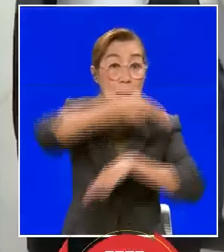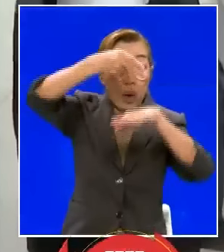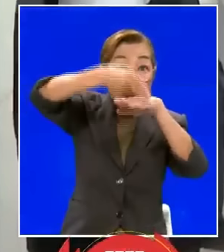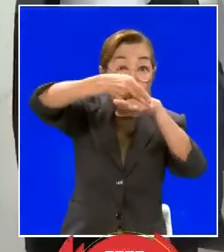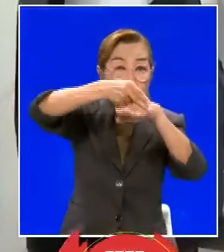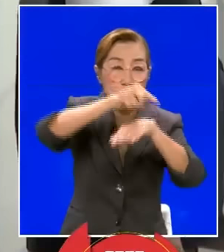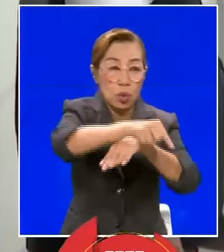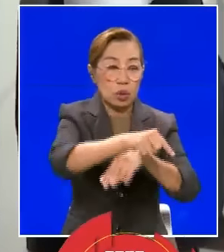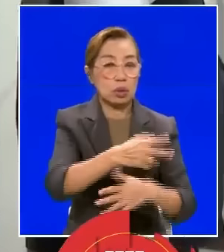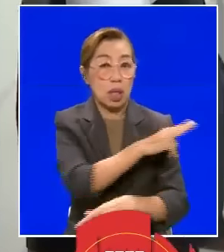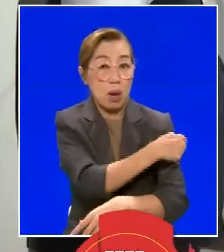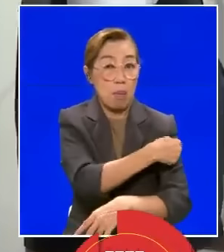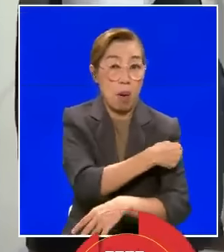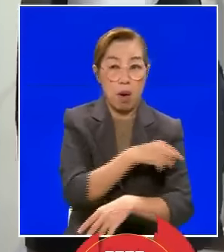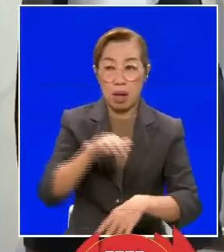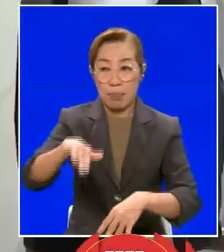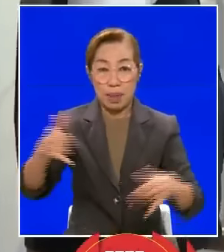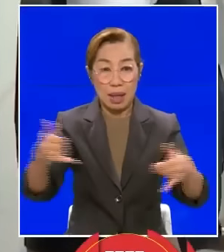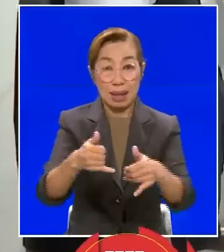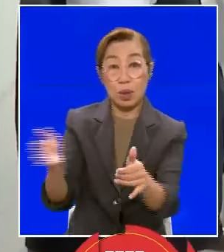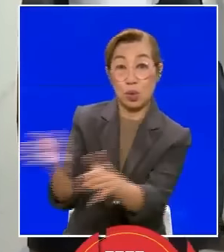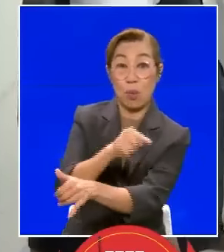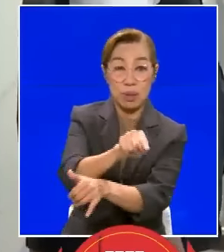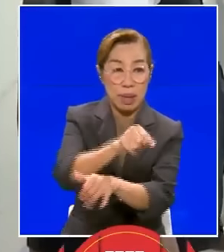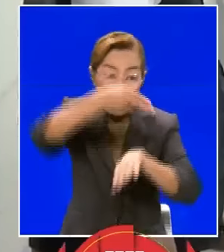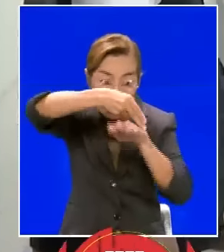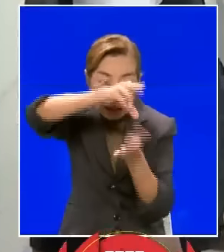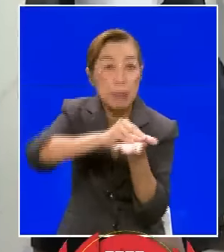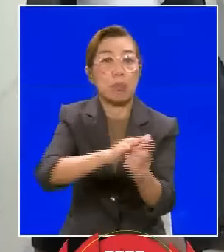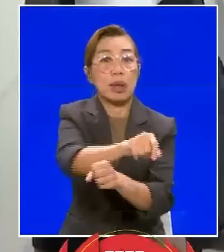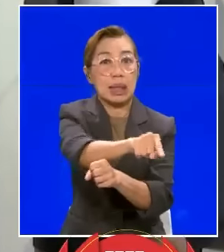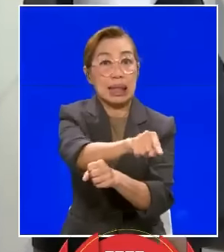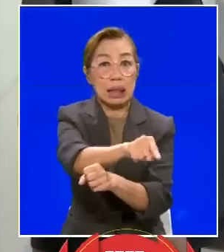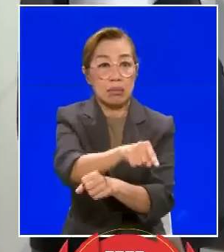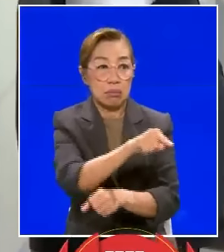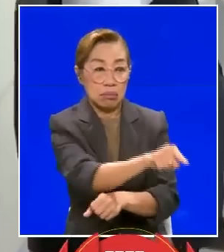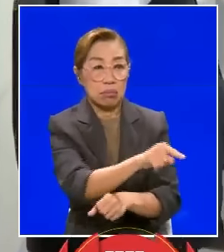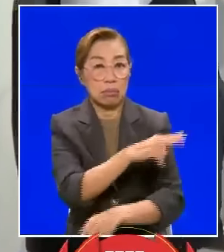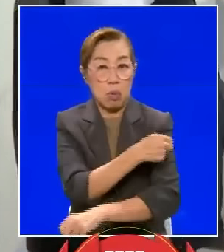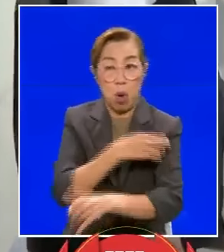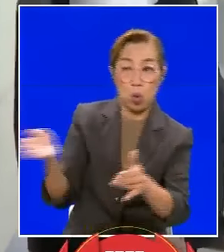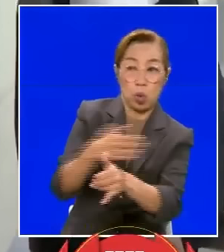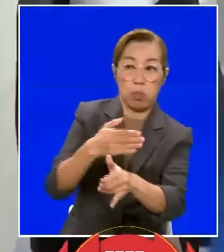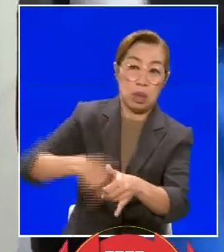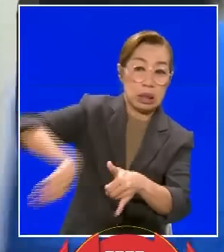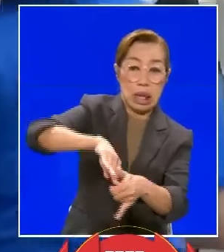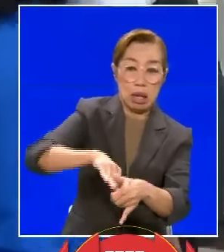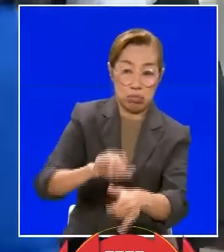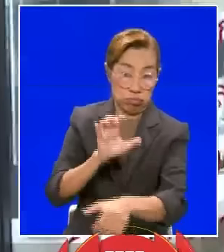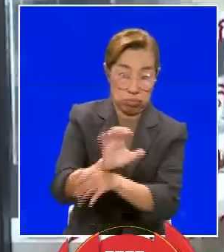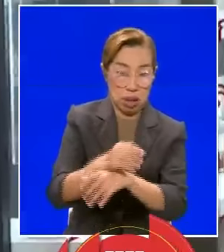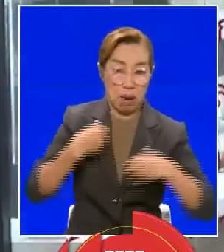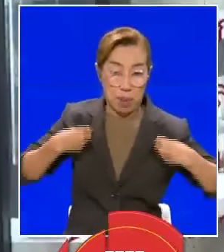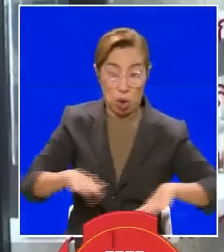ช่วงที่เกิดเหตุมามอบให้กับตำรวจทั้งหมดซึ่งบันทึกเหตุการณ์ช่วงที่มีการตบการเตะรวมถึงการบังคับให้เด็กถอดเสื้อผ้าด้ว